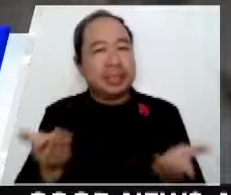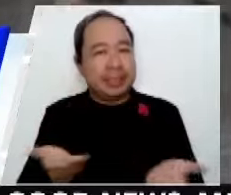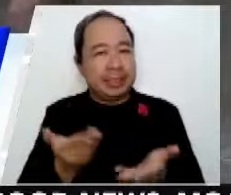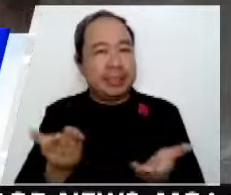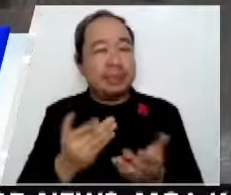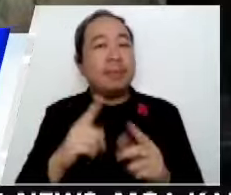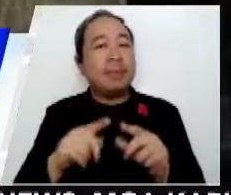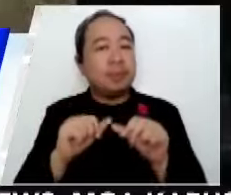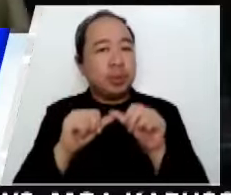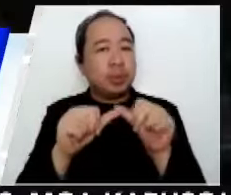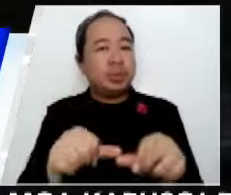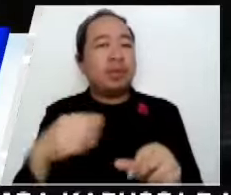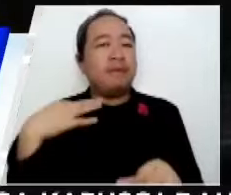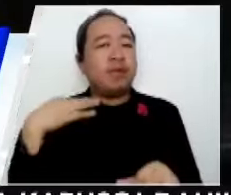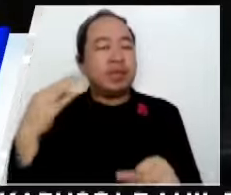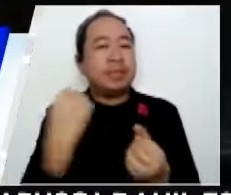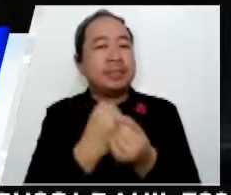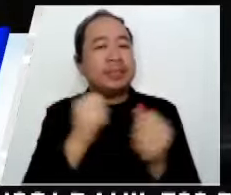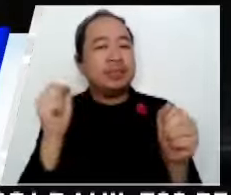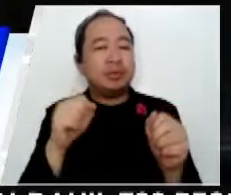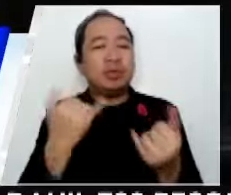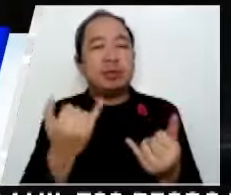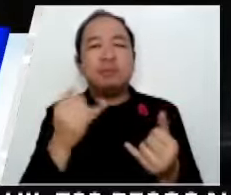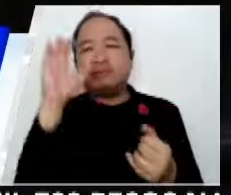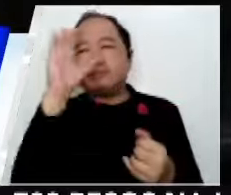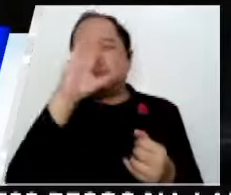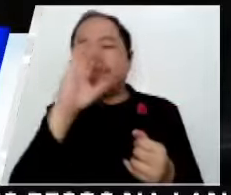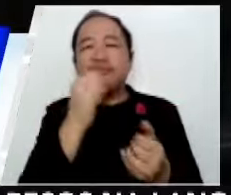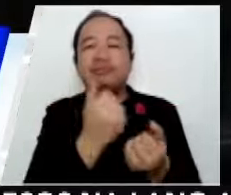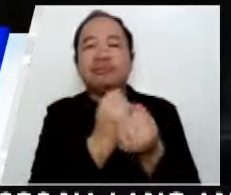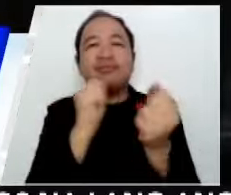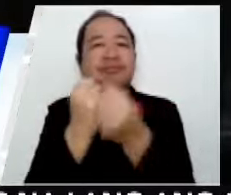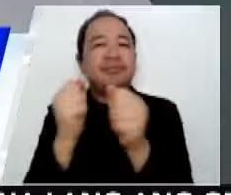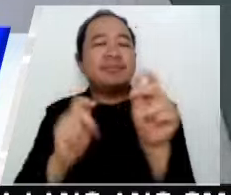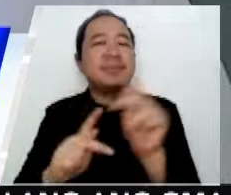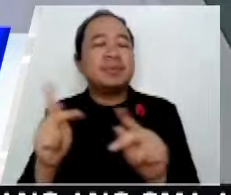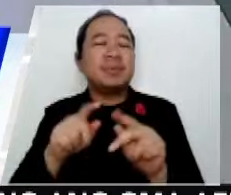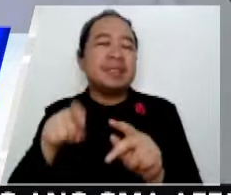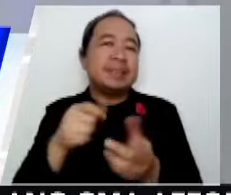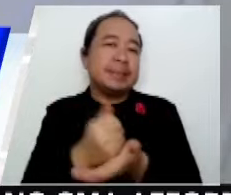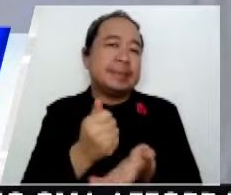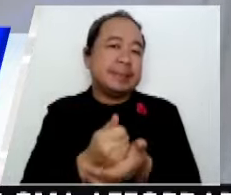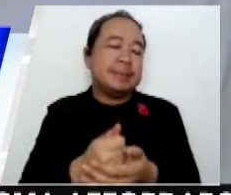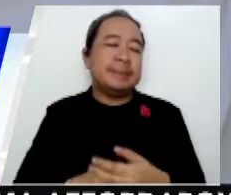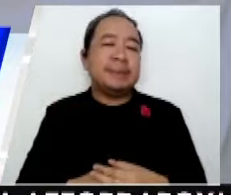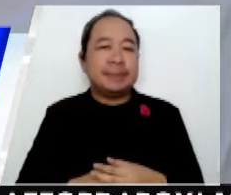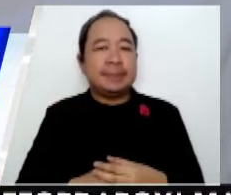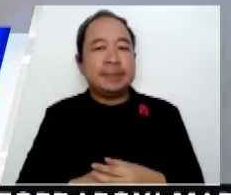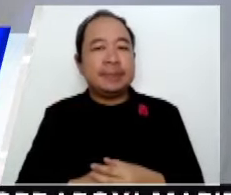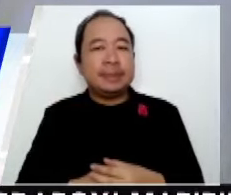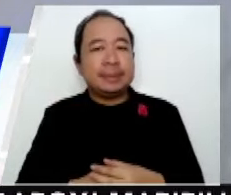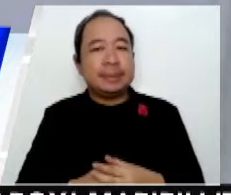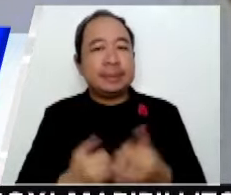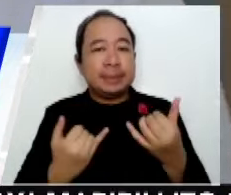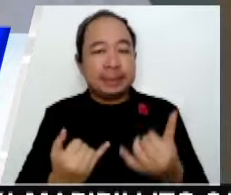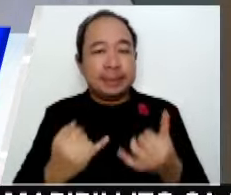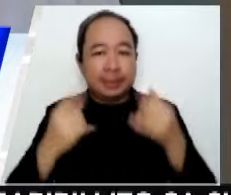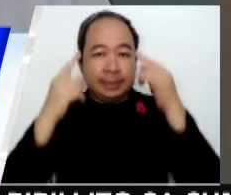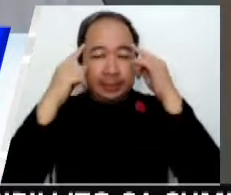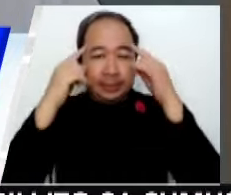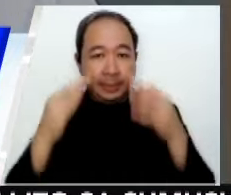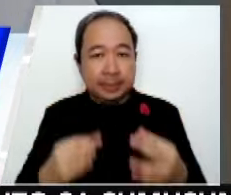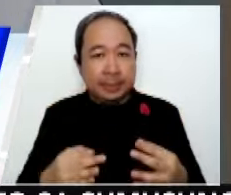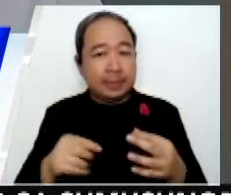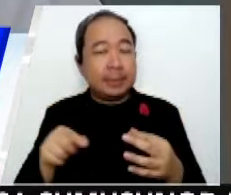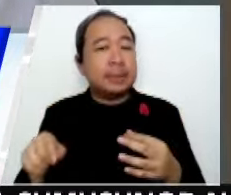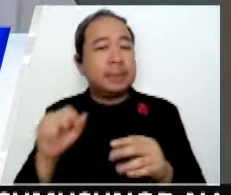rescue units para maglikas sa mga residenteng mangangailangan ng tulong. I-declare po natin na under calamity na po, state of